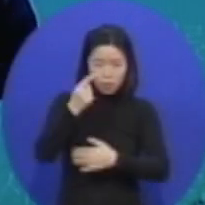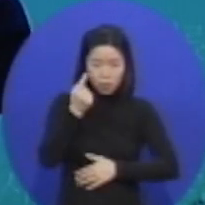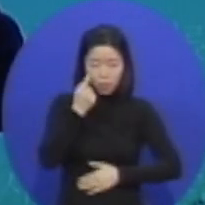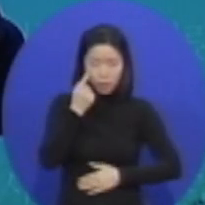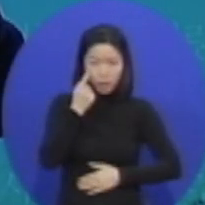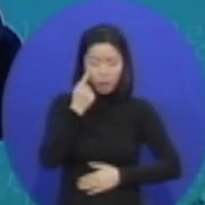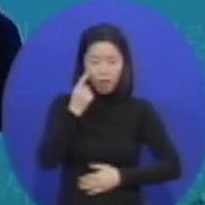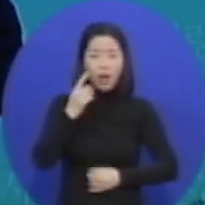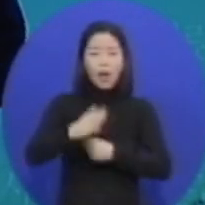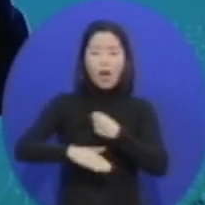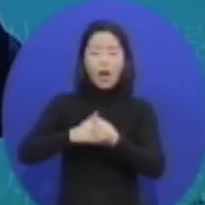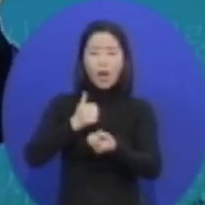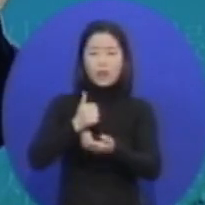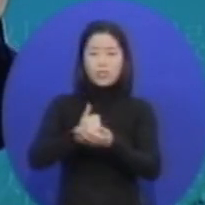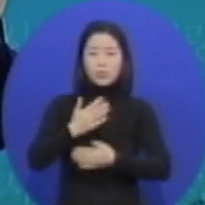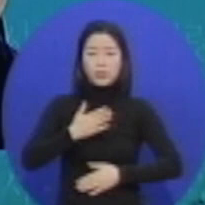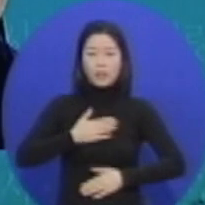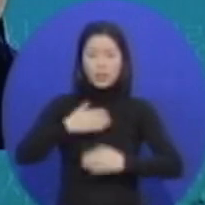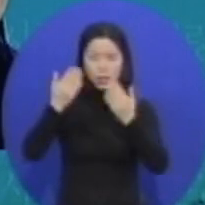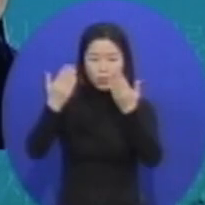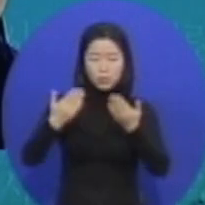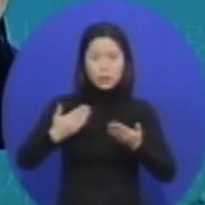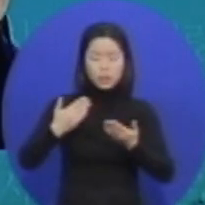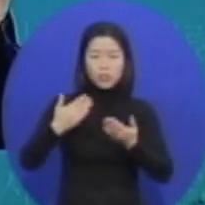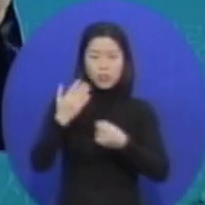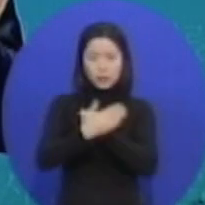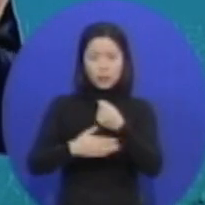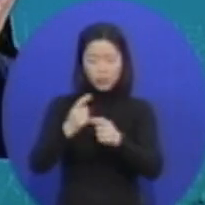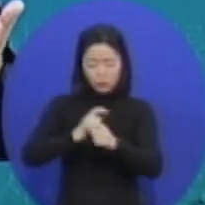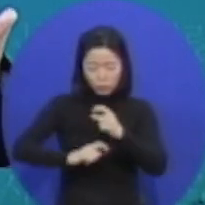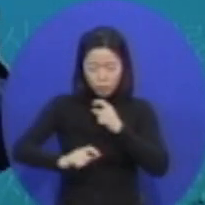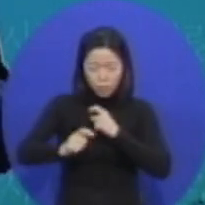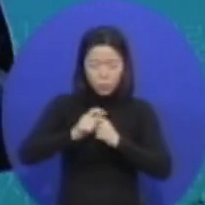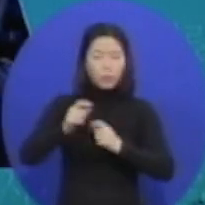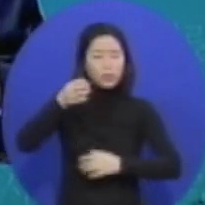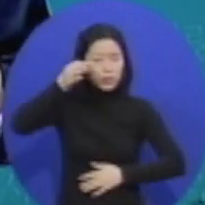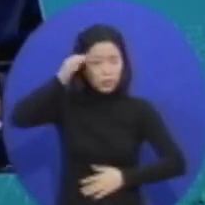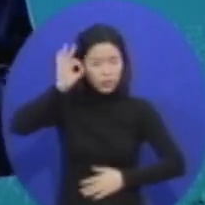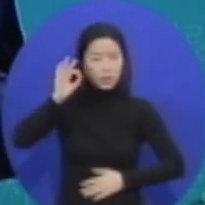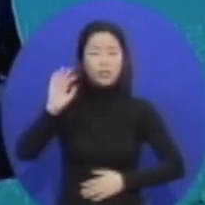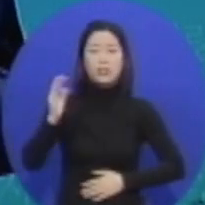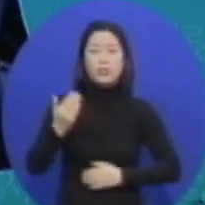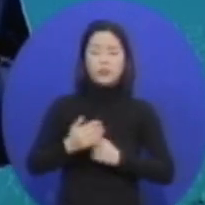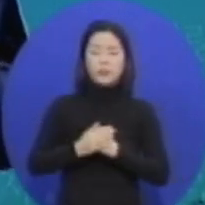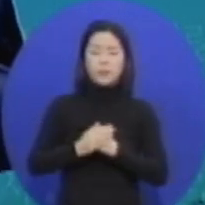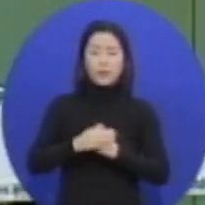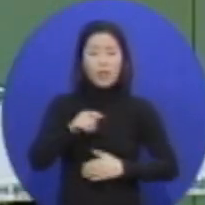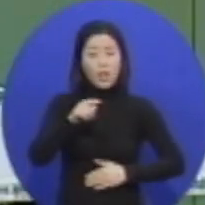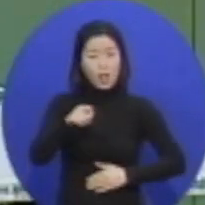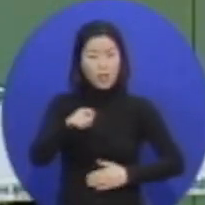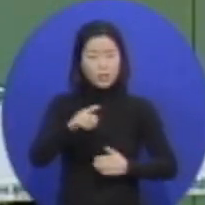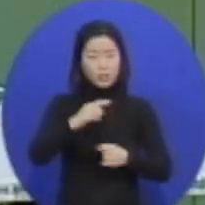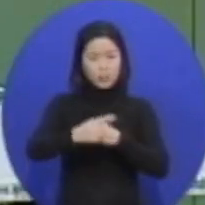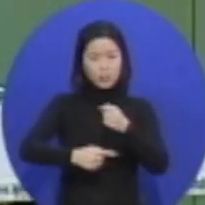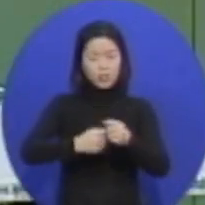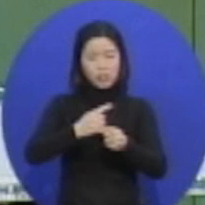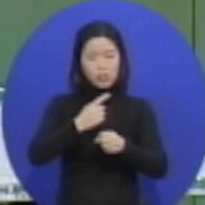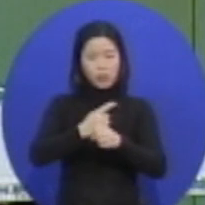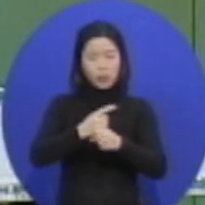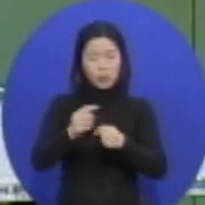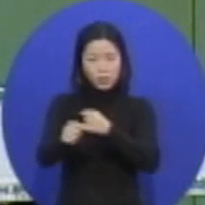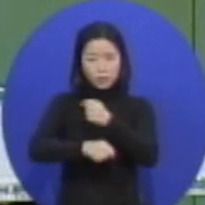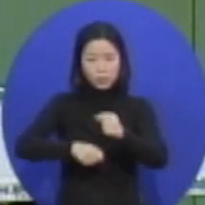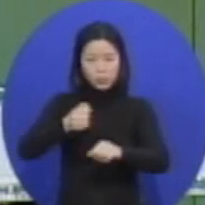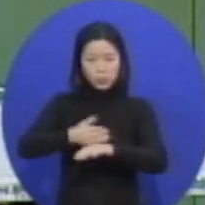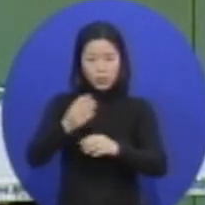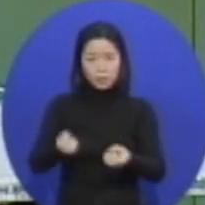내게 은 해주신 것들이 더 깨달아 지는 거예요 그래서 그 외에 추수감사절을 지키는 데 얼마나 마음이